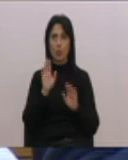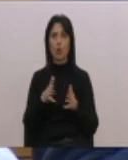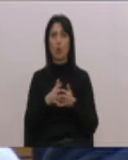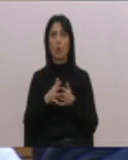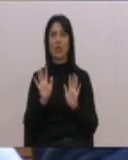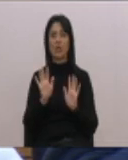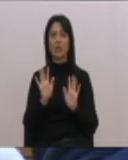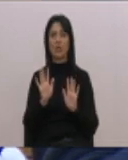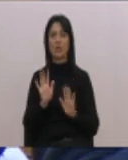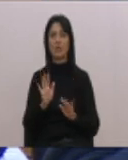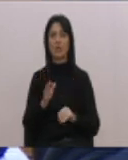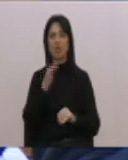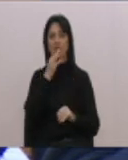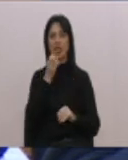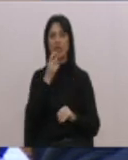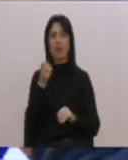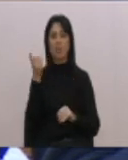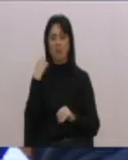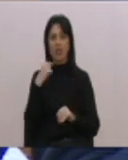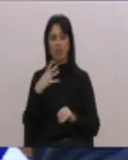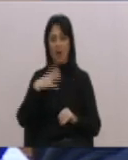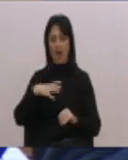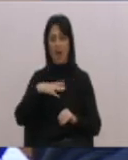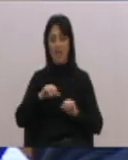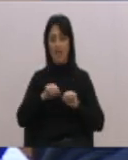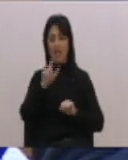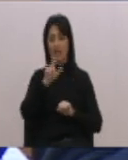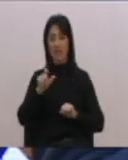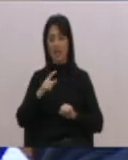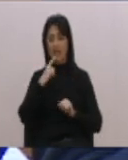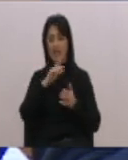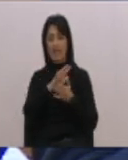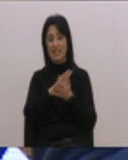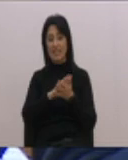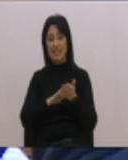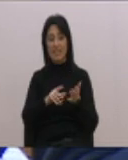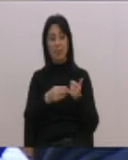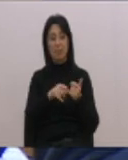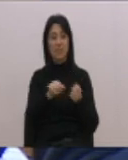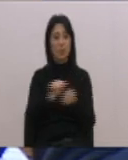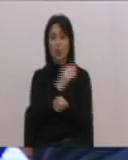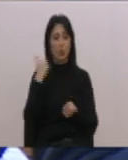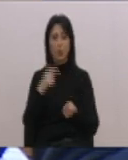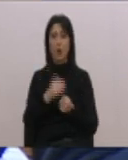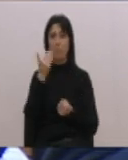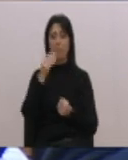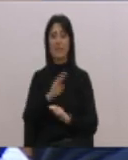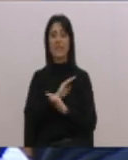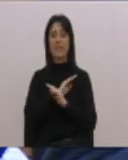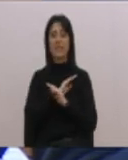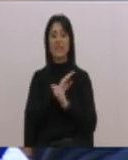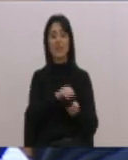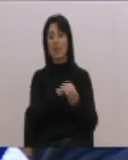მეტიც, ჯერ კიდევ მაშინ, როდესაც ქართველი გმირების სისხლი მიწას არ შეშრობია და მათი ცხედრების